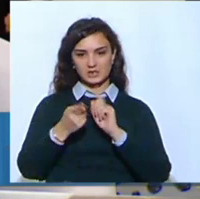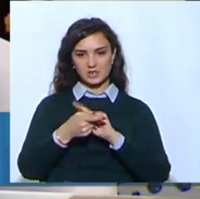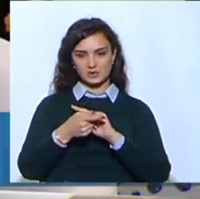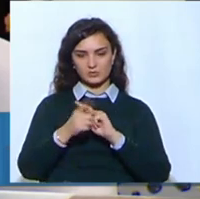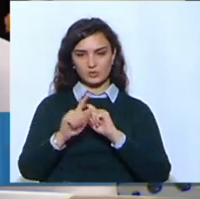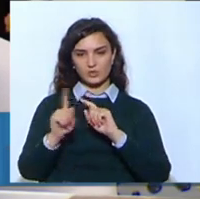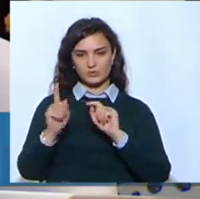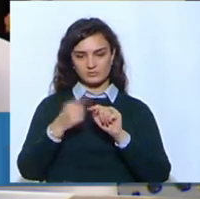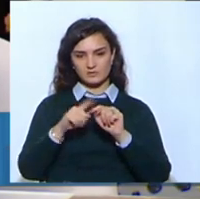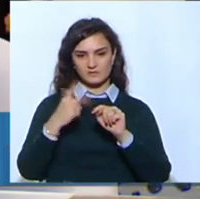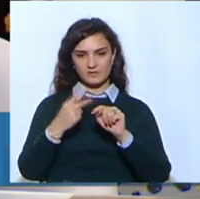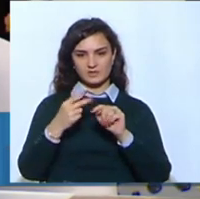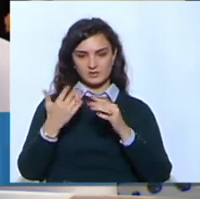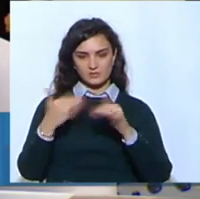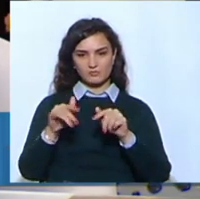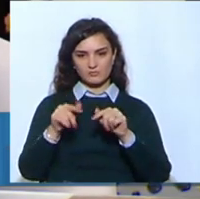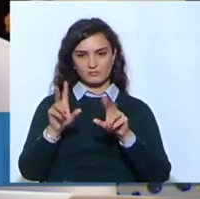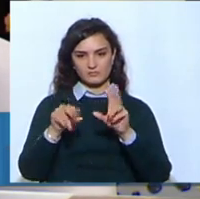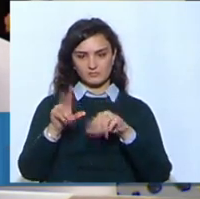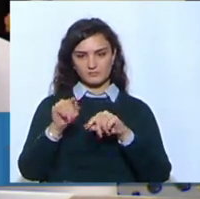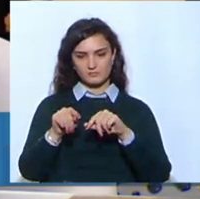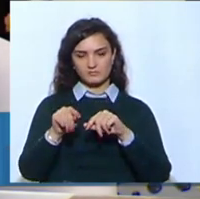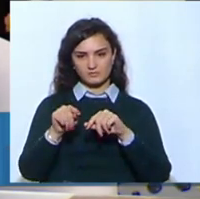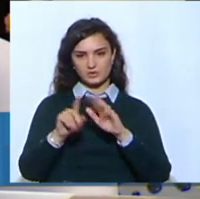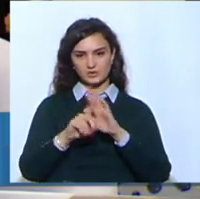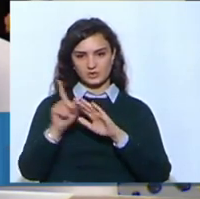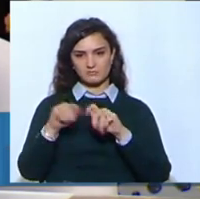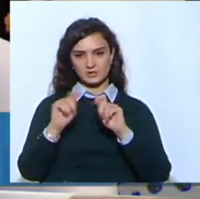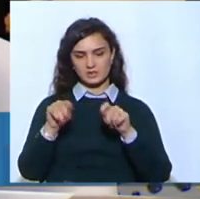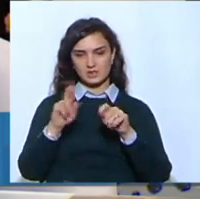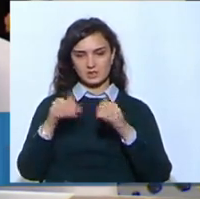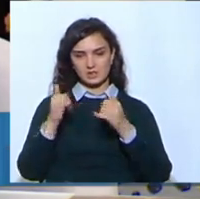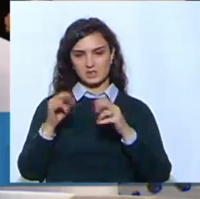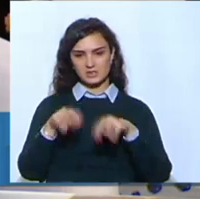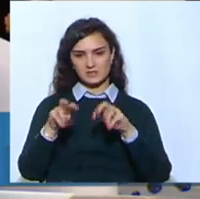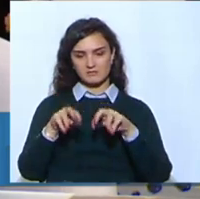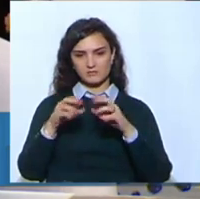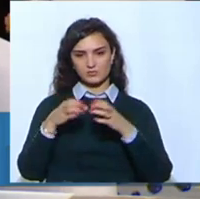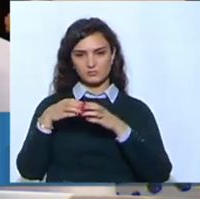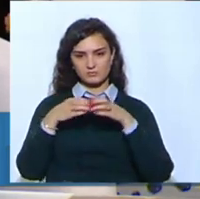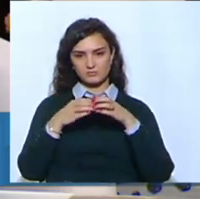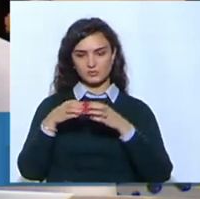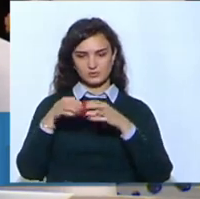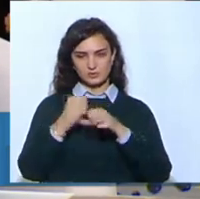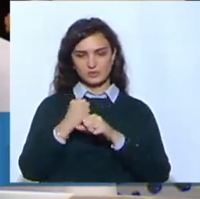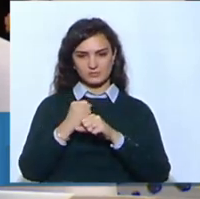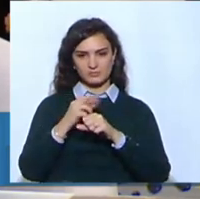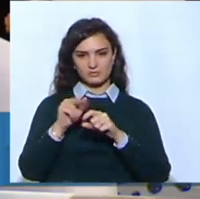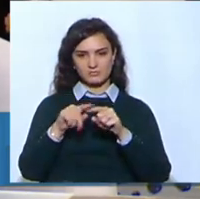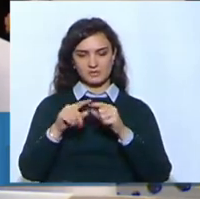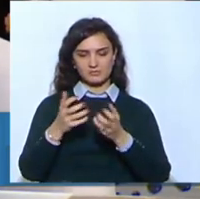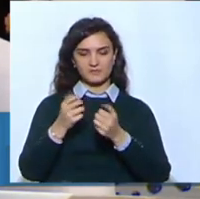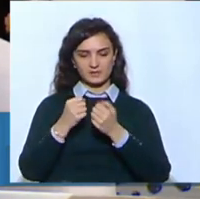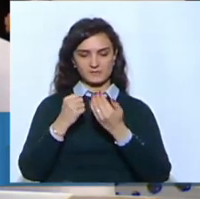გზებზე და ეს არის ვაქცინა, რომელიც უკვე პრაქტიკულად კვლევებში შექმნილია და ახლა საკვლევ ჯგუფებშია ჩაშვებული და ალბათ მალე